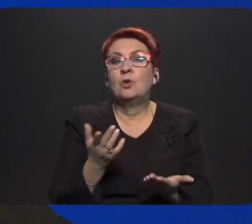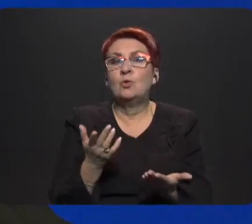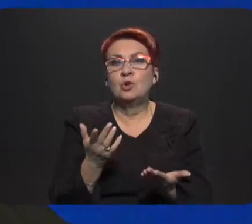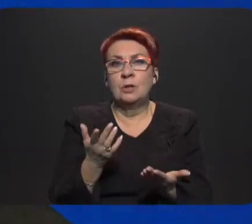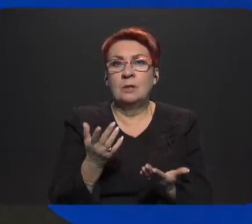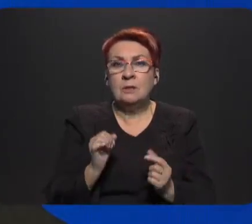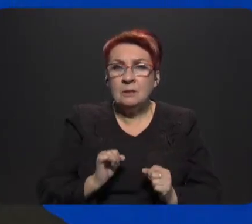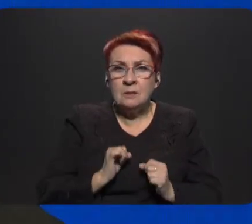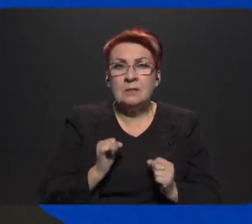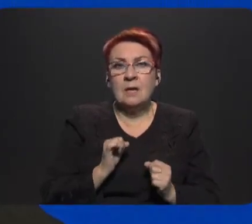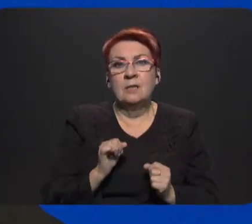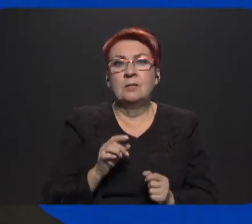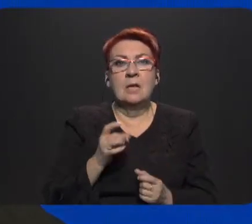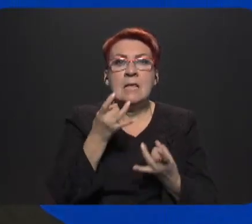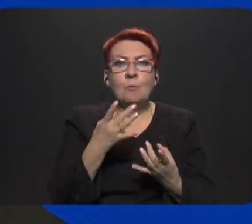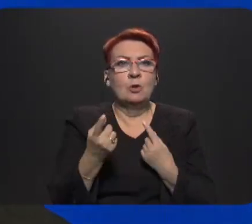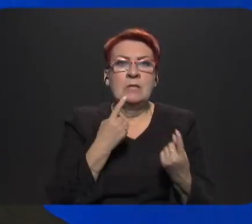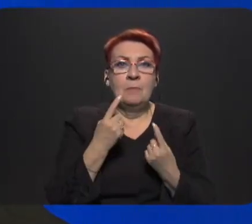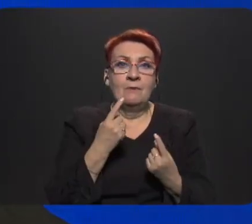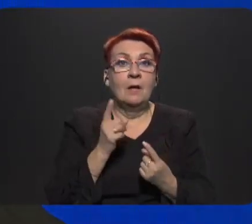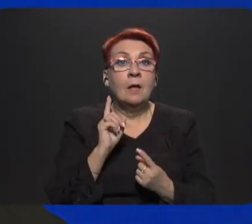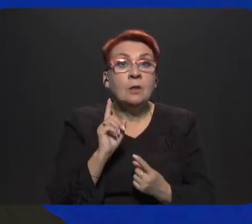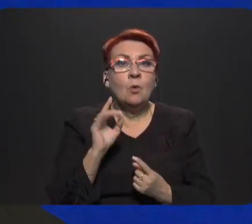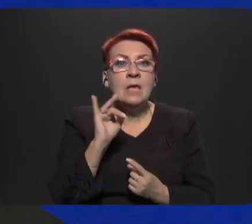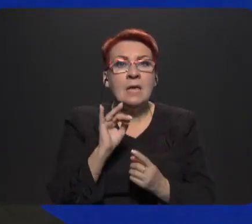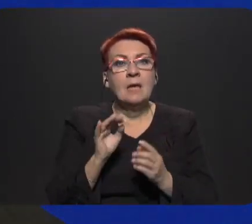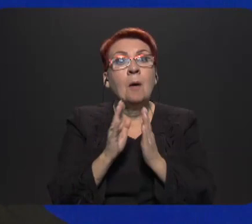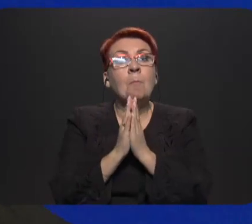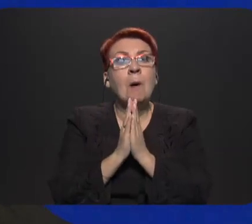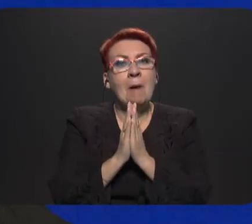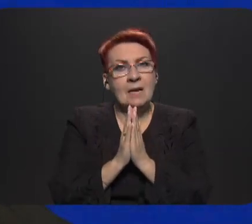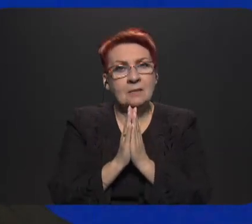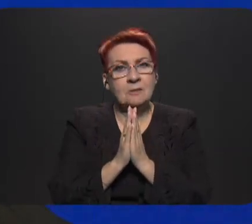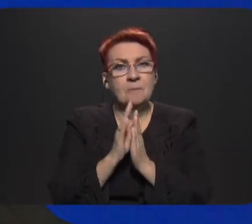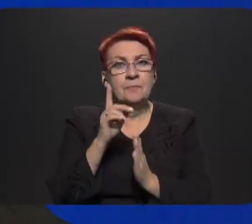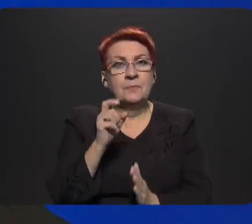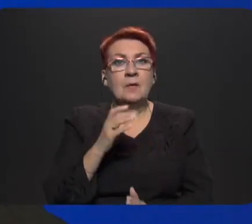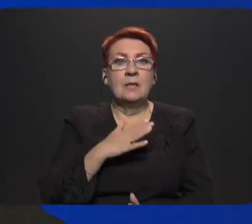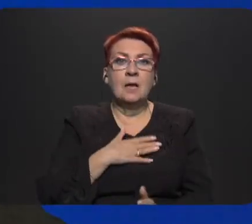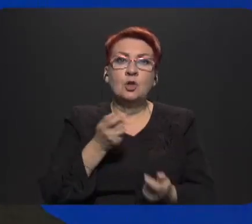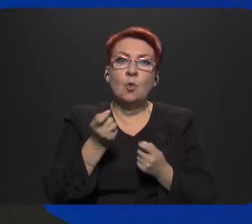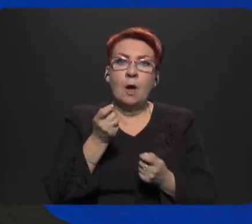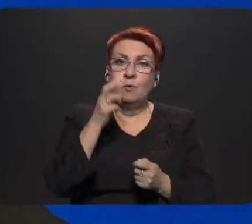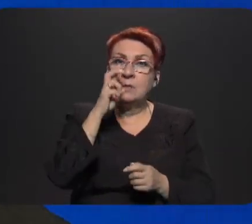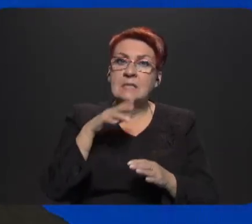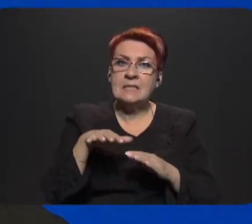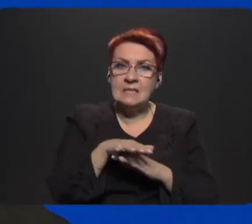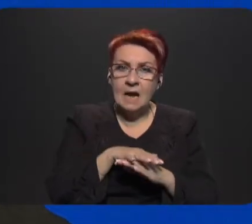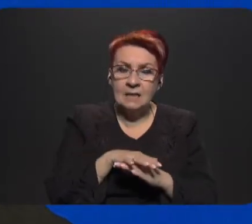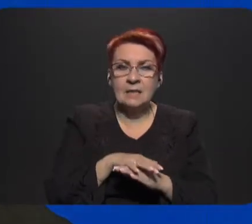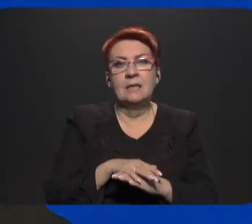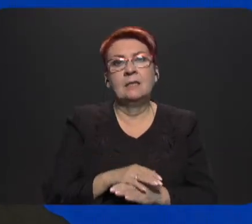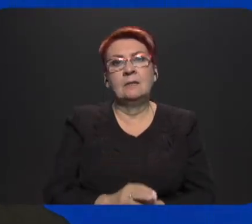просто поговорить об этом, но и помолиться. Помолиться за наше руководство страны, чтобы